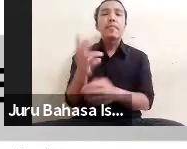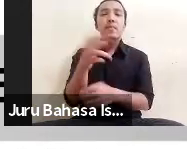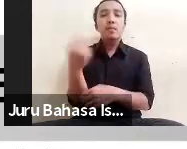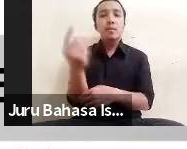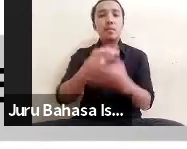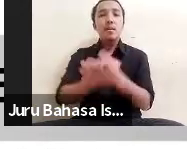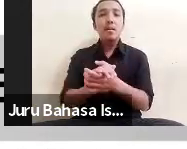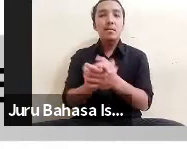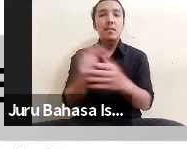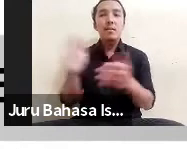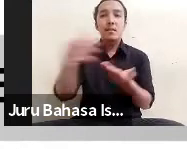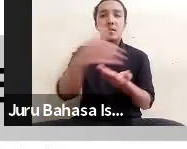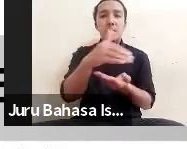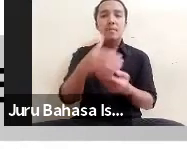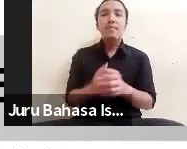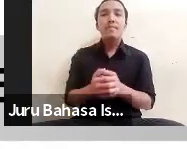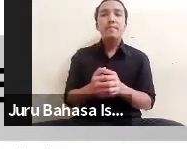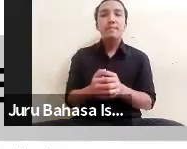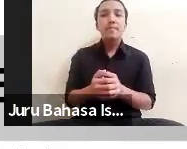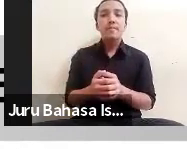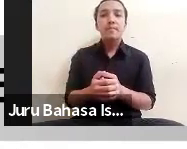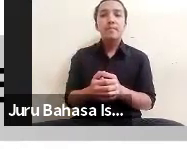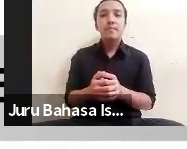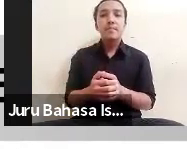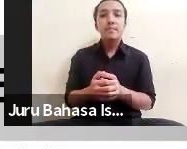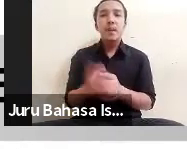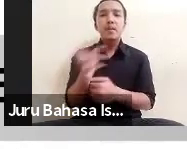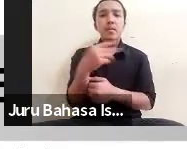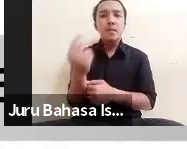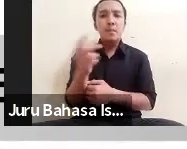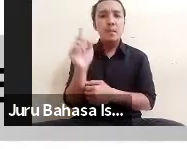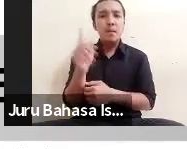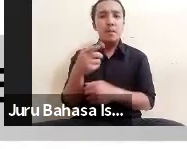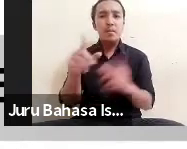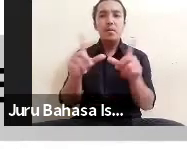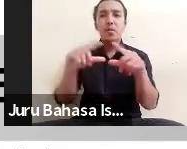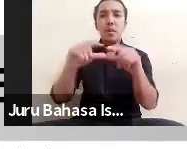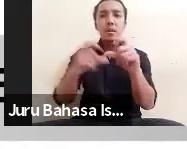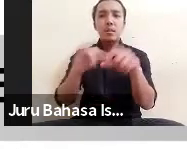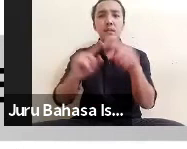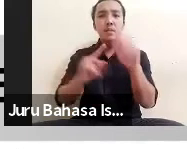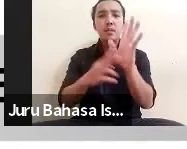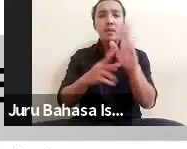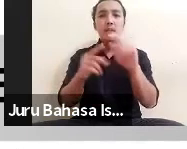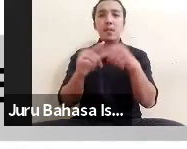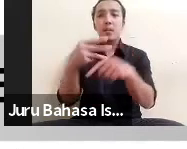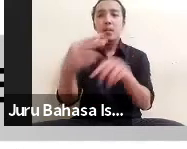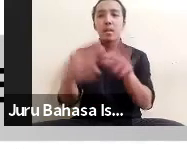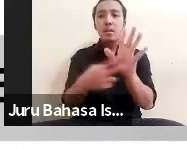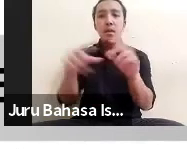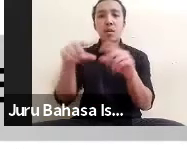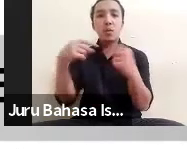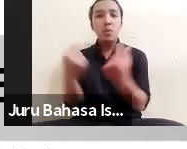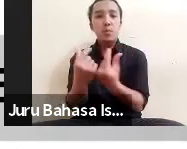kemudian kita menggunakan instrumen Washington Group supaya kemudian identifikasi mengenai disabilitas